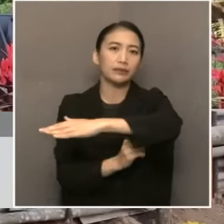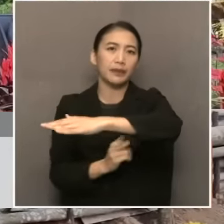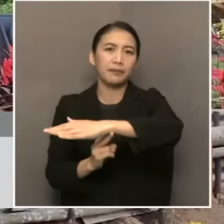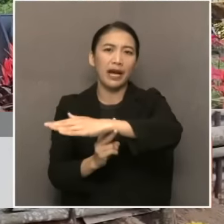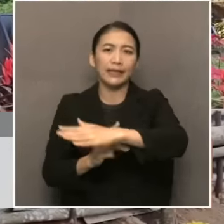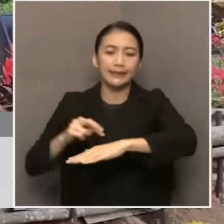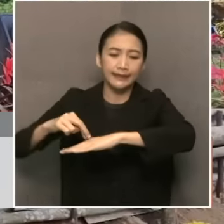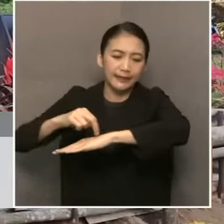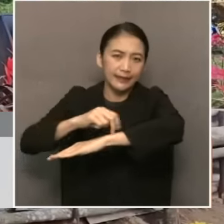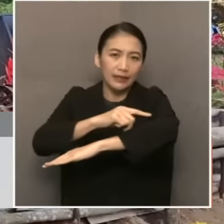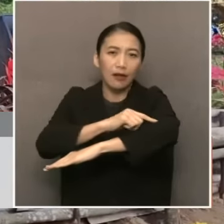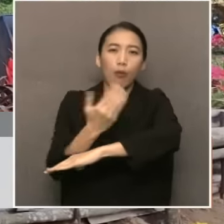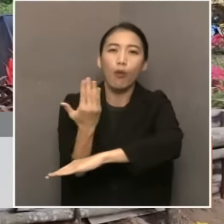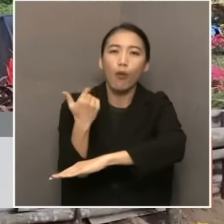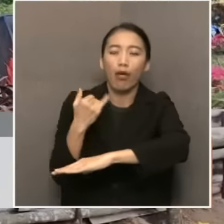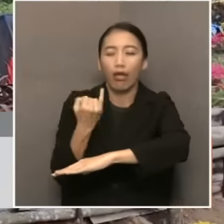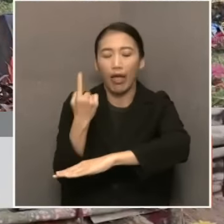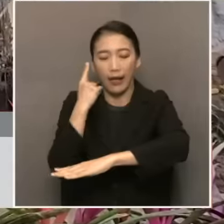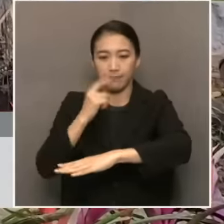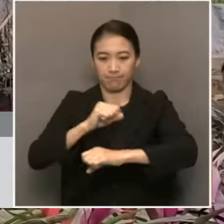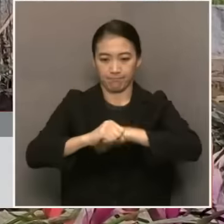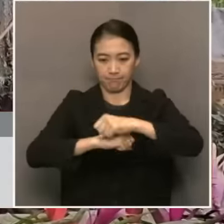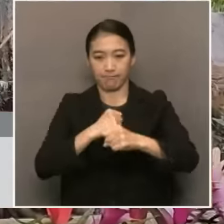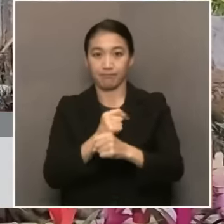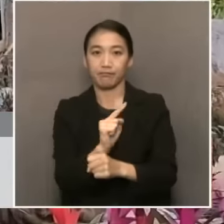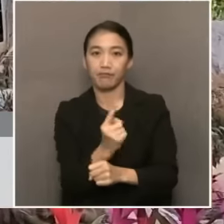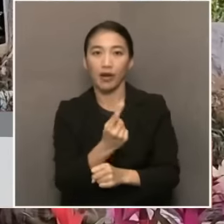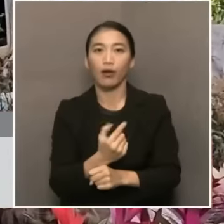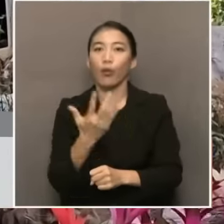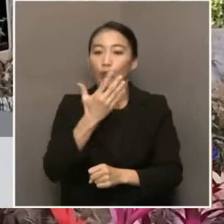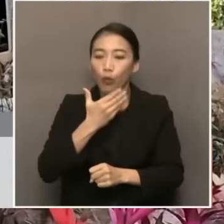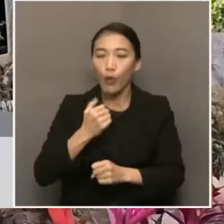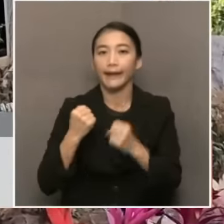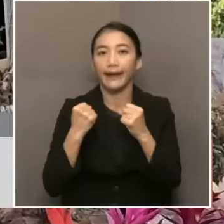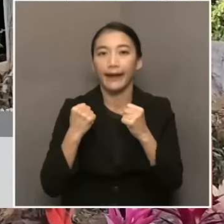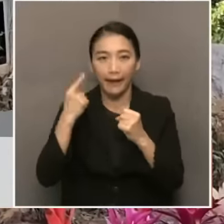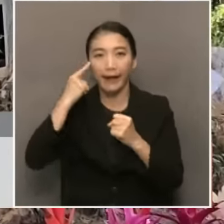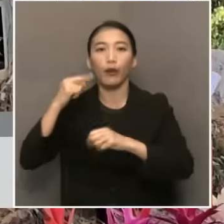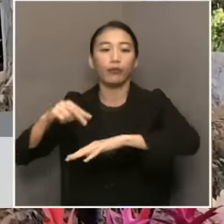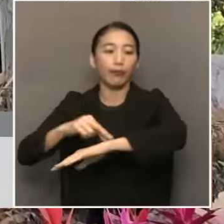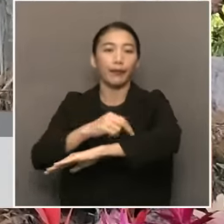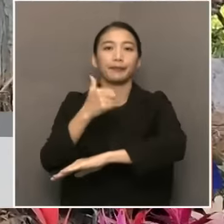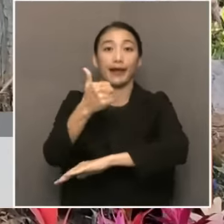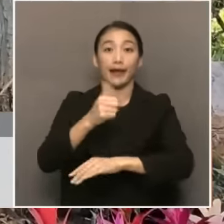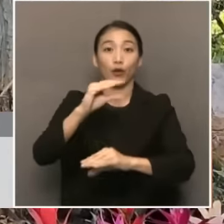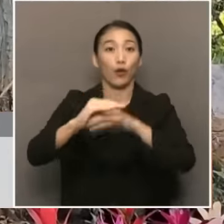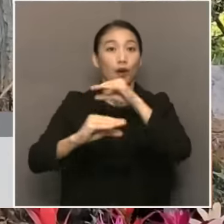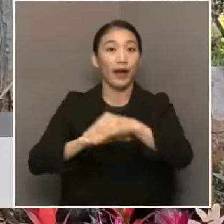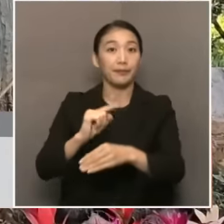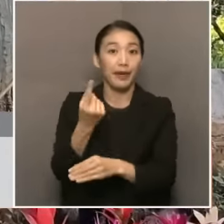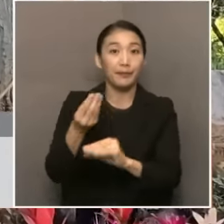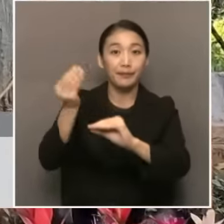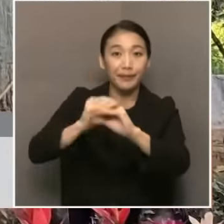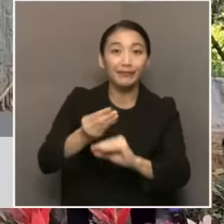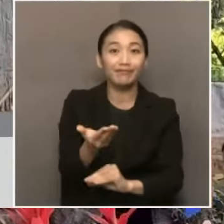ทนทานและปลอดภัยสำหรับนักท่องเที่ยวมากขึ้นแล้วยังมีการเปิดโครงการที่น่ารักมากนะคะเป็นโครงการหารายได้สมทบทุ